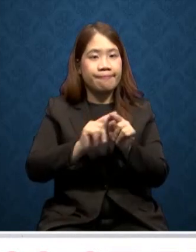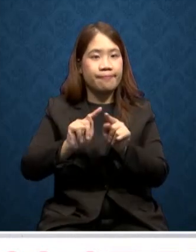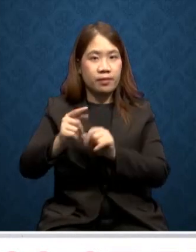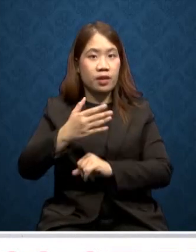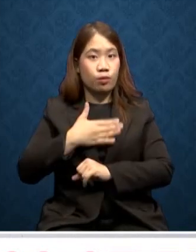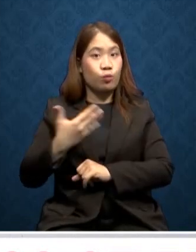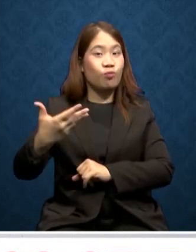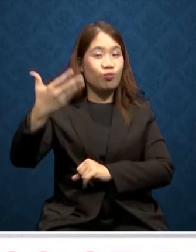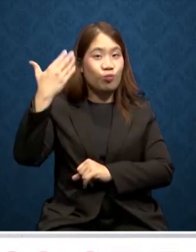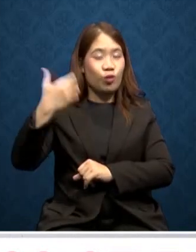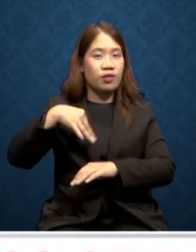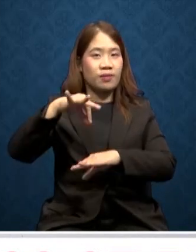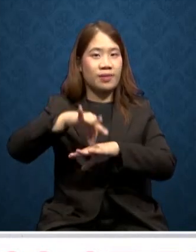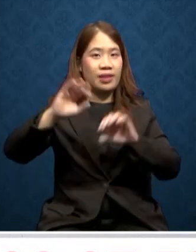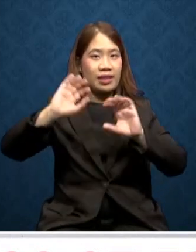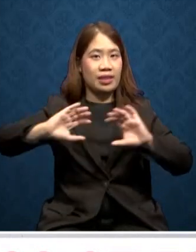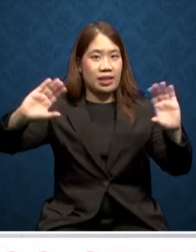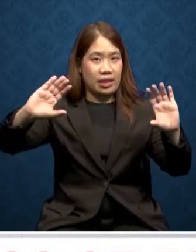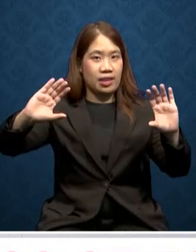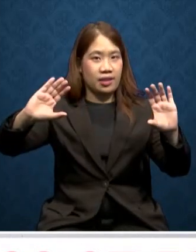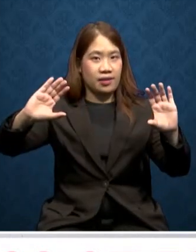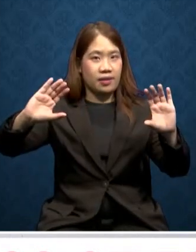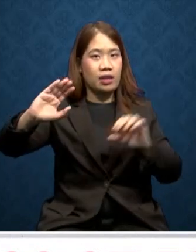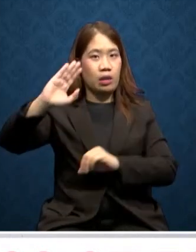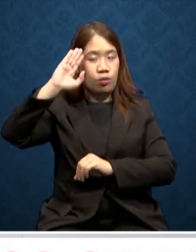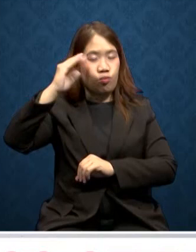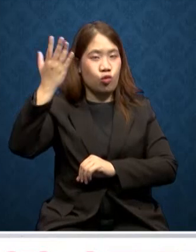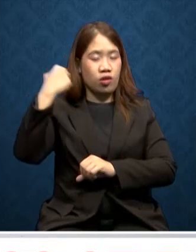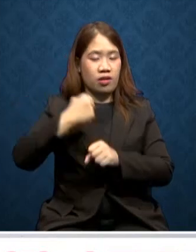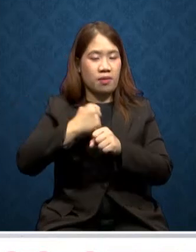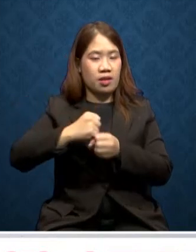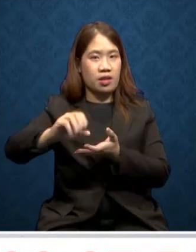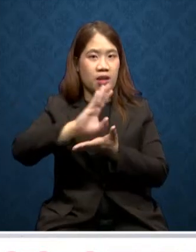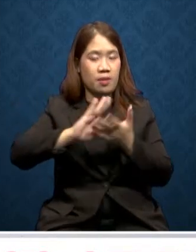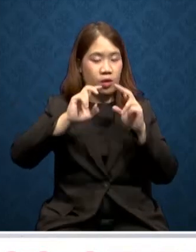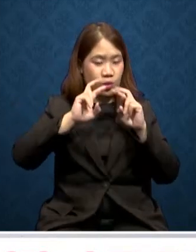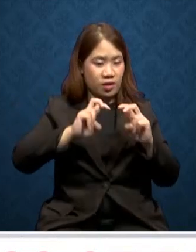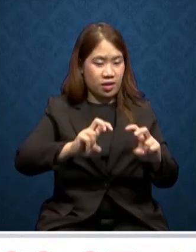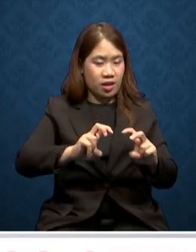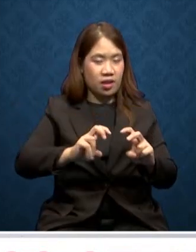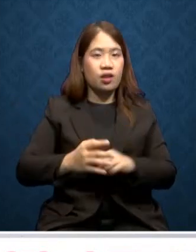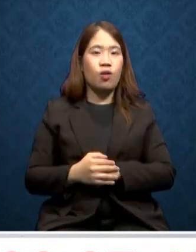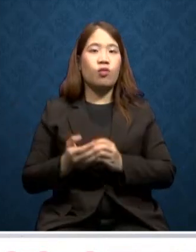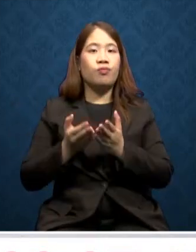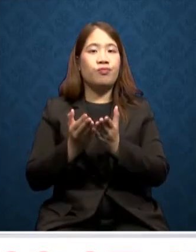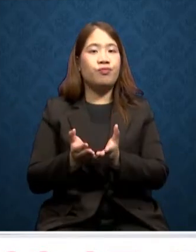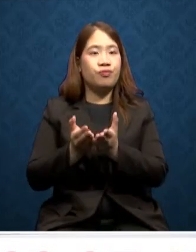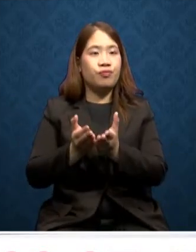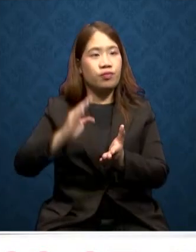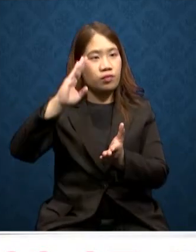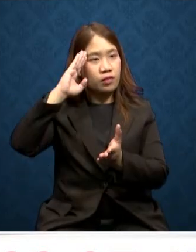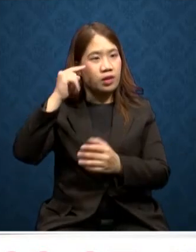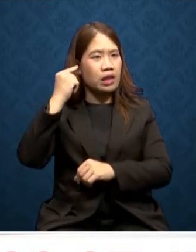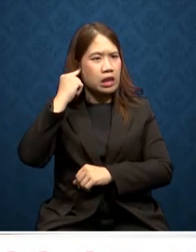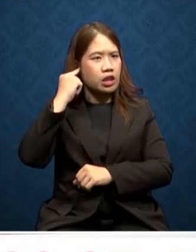ผมในอดีตข้าราชการกลาโหมนะครับเคยทำงานอยู่ที่สถาบันวิจัยและพัฒนาการทางทหารกองทัพเรือนะครับก็ได้ยินชื่อ